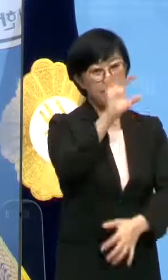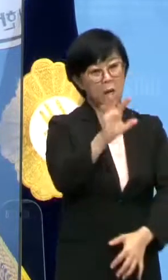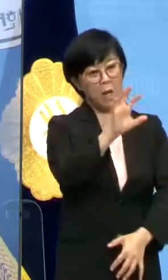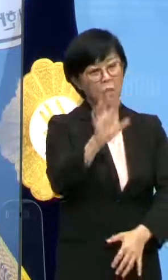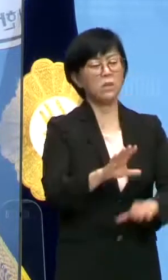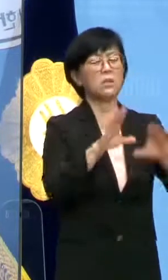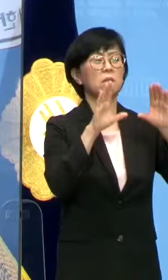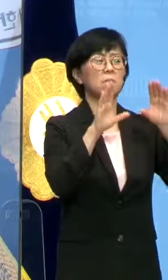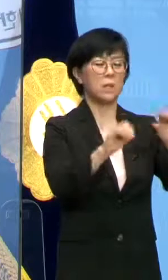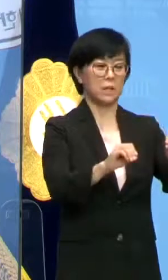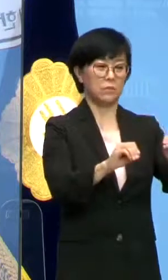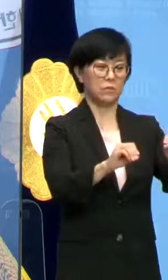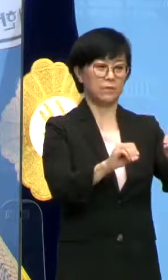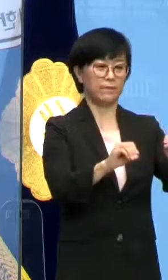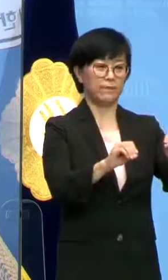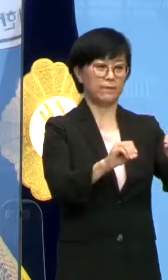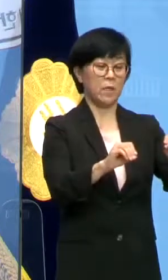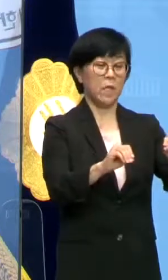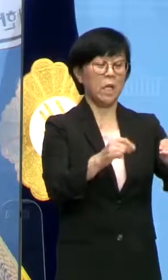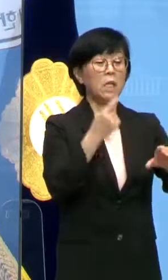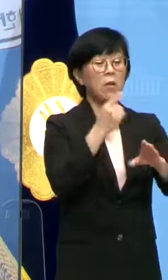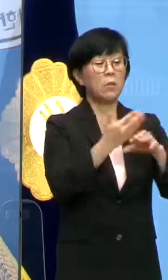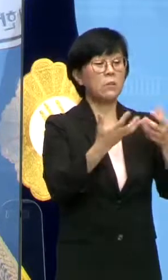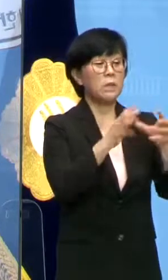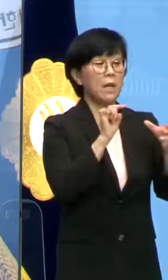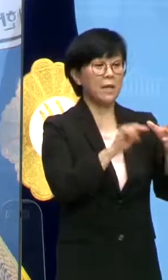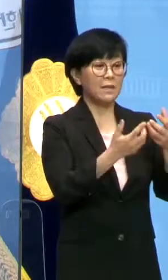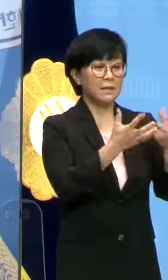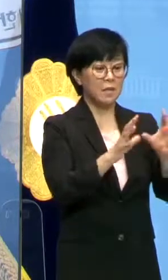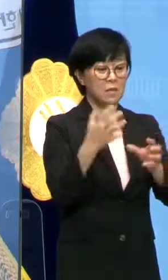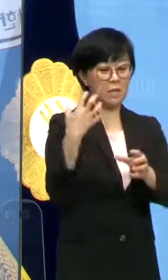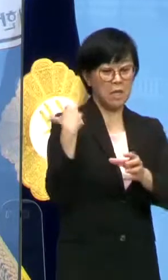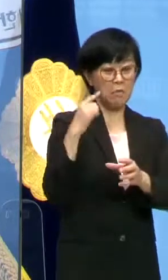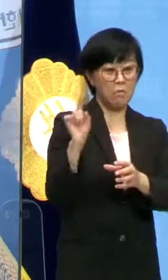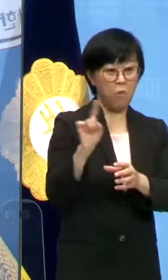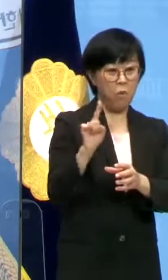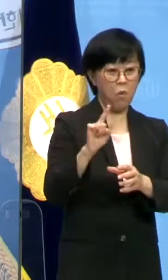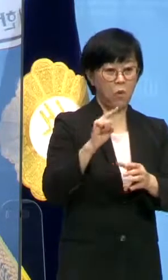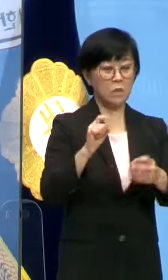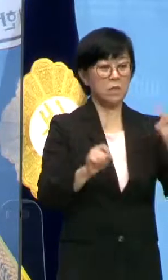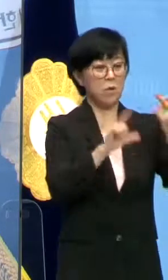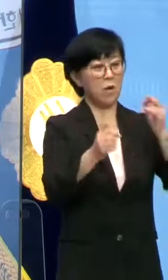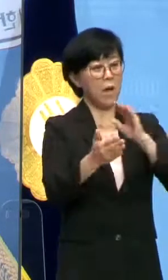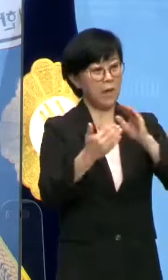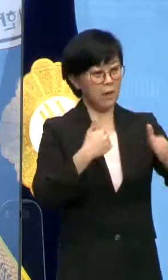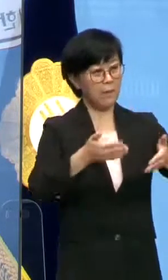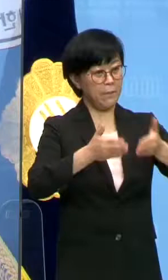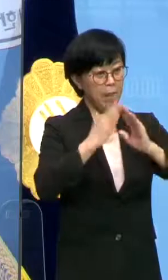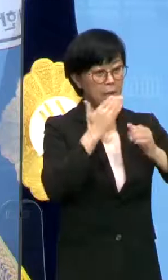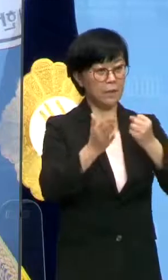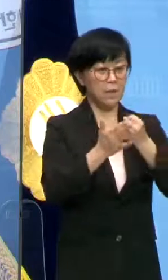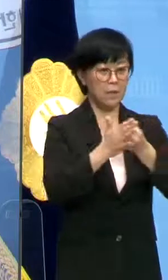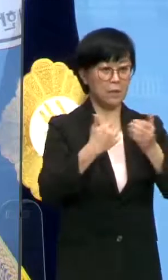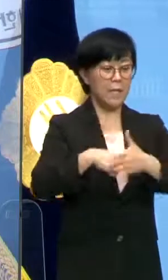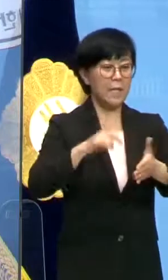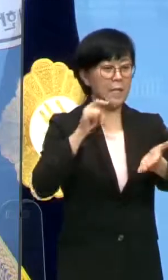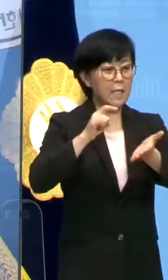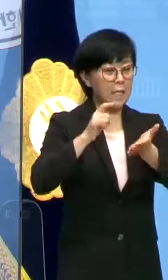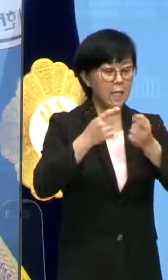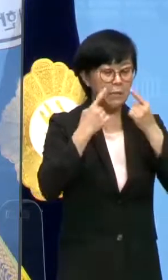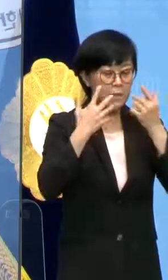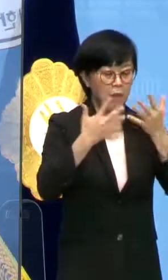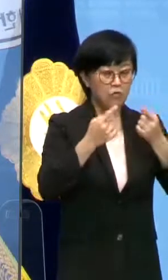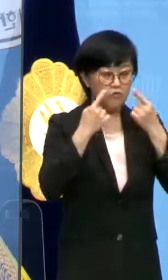은 이제 그만 하십시오 더불어 민주당은 어떻게 책임지고 연내 법안을 처리할 것인지 그 분명한 입장을